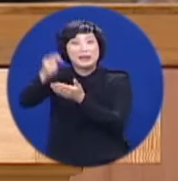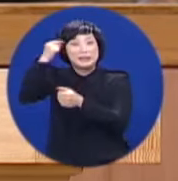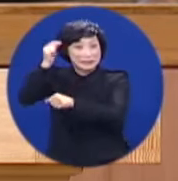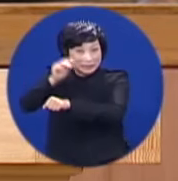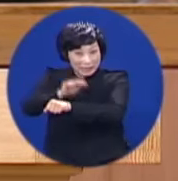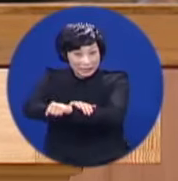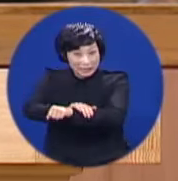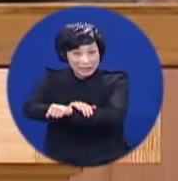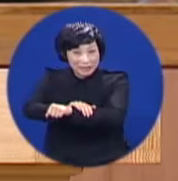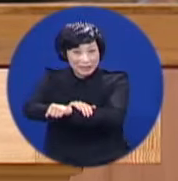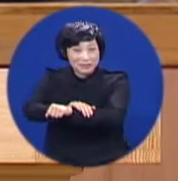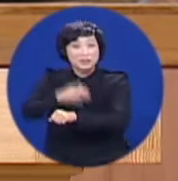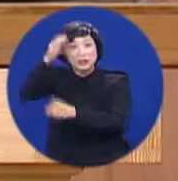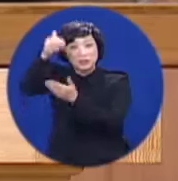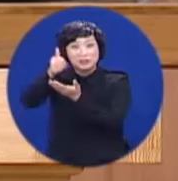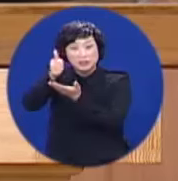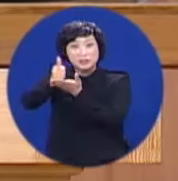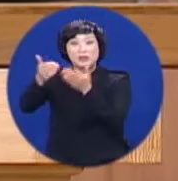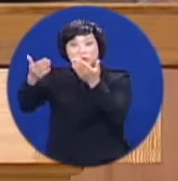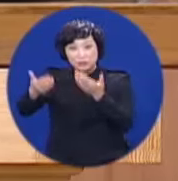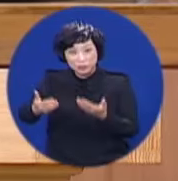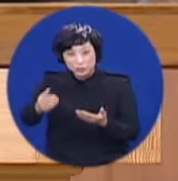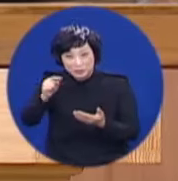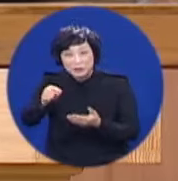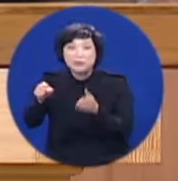지혜와 성령이 주신